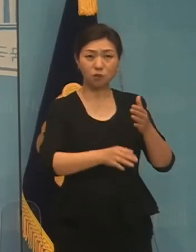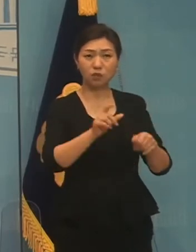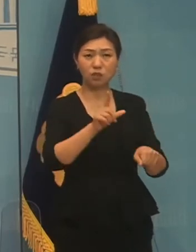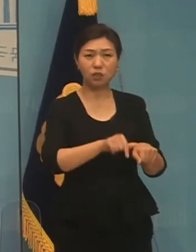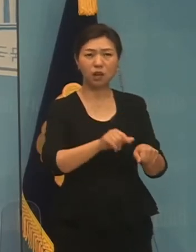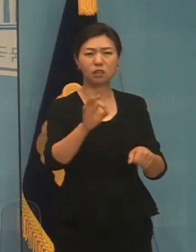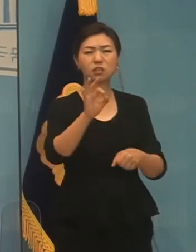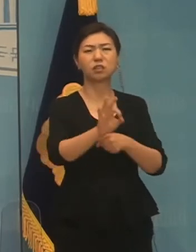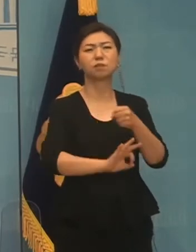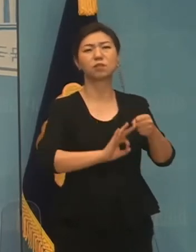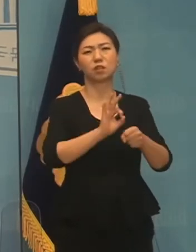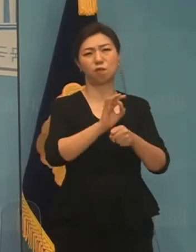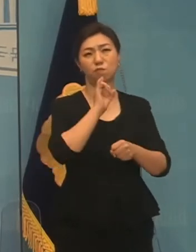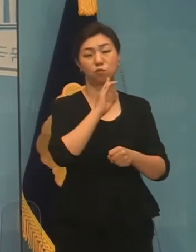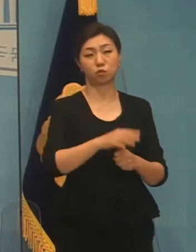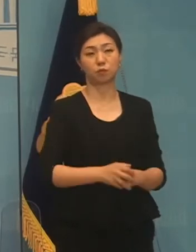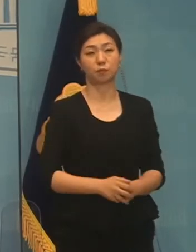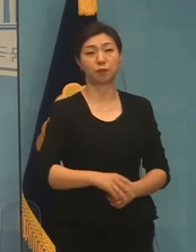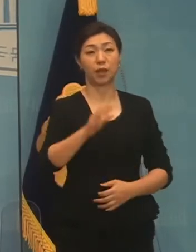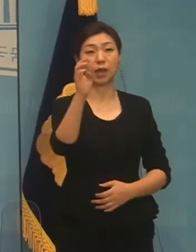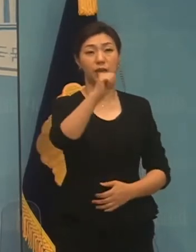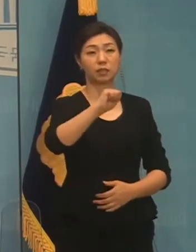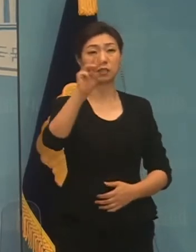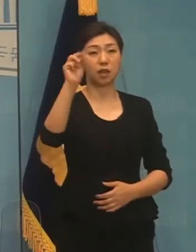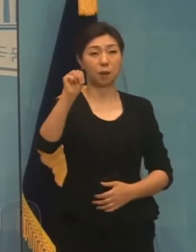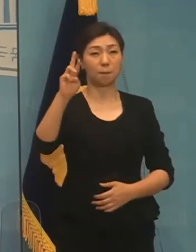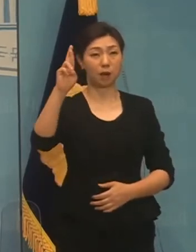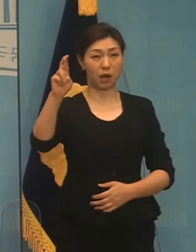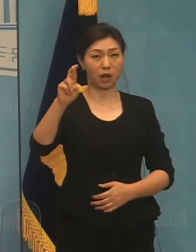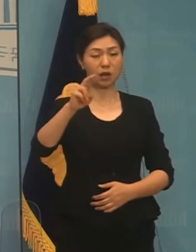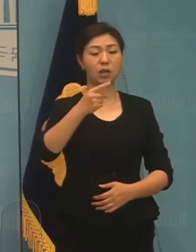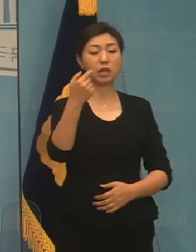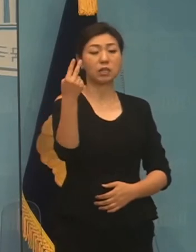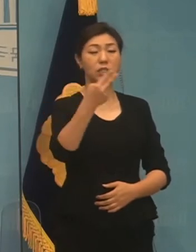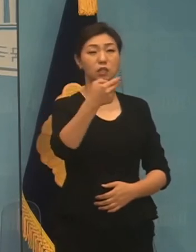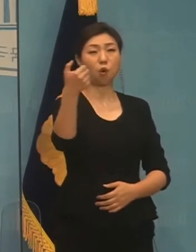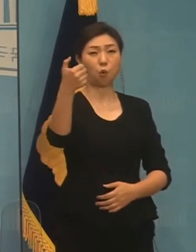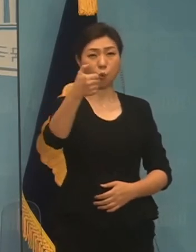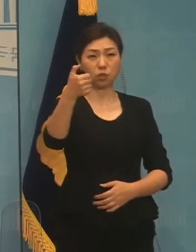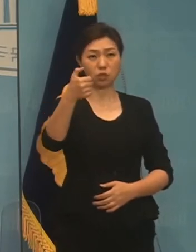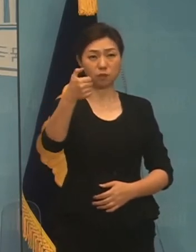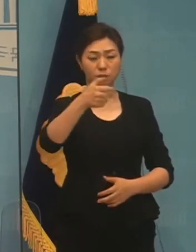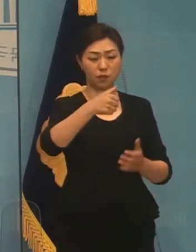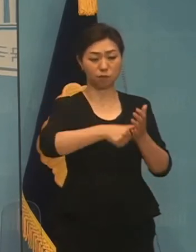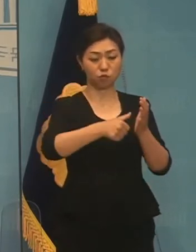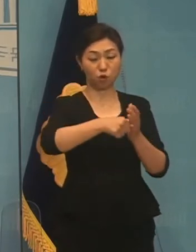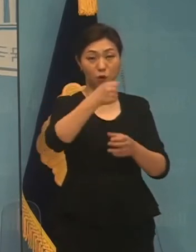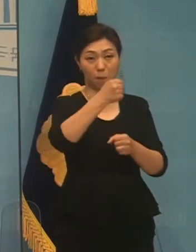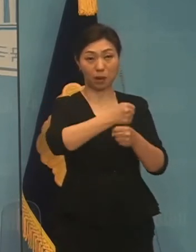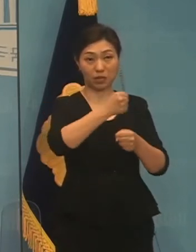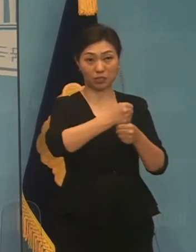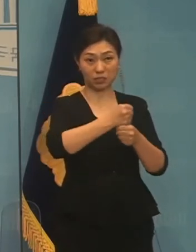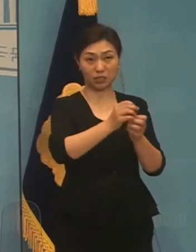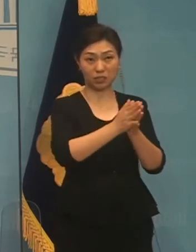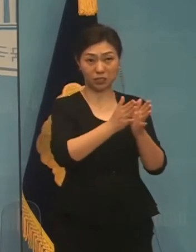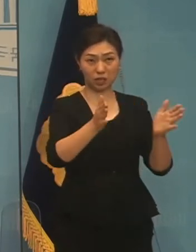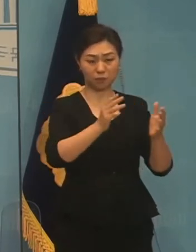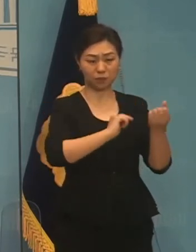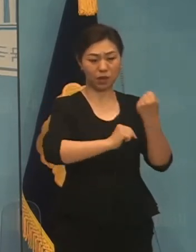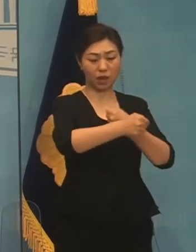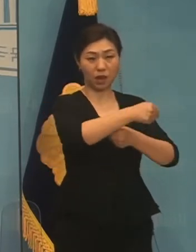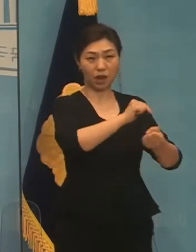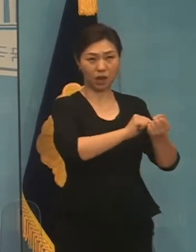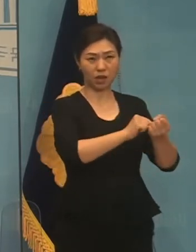2027년 상용화를 목표로 하고 있는 SMR, 2050년대 상용화가 목표인 핵융합의 기후변화 대응